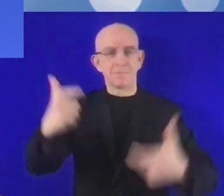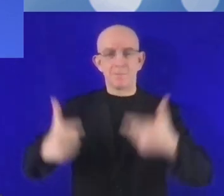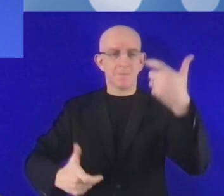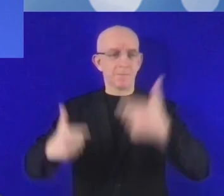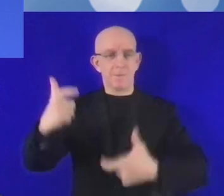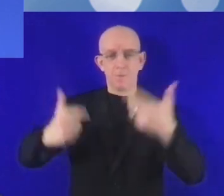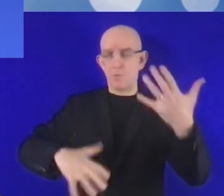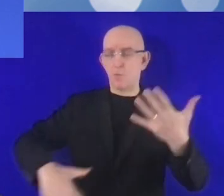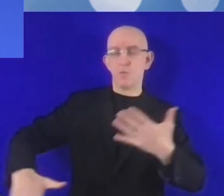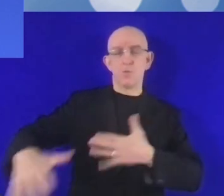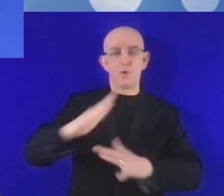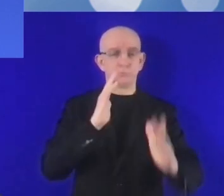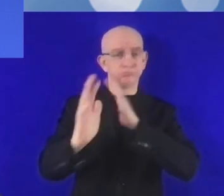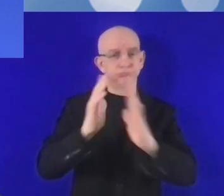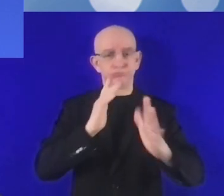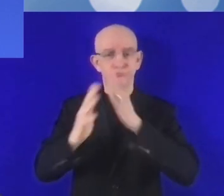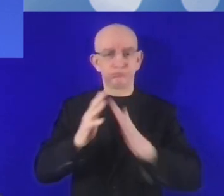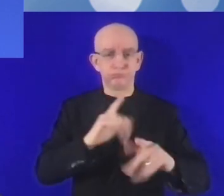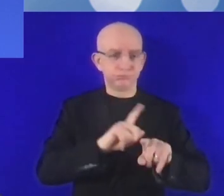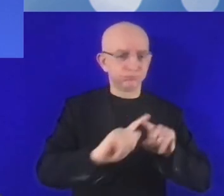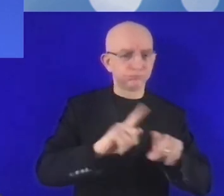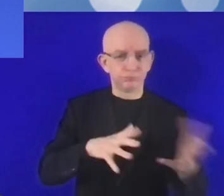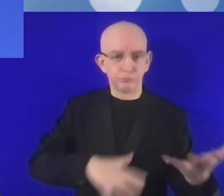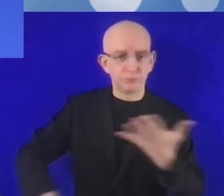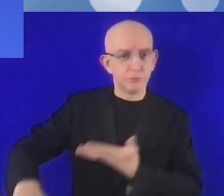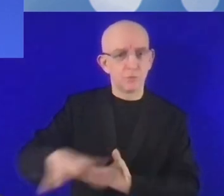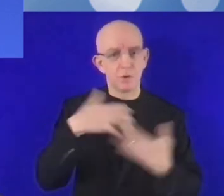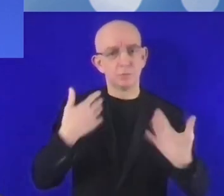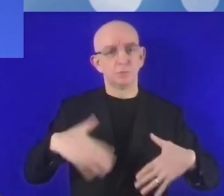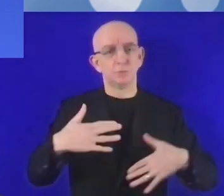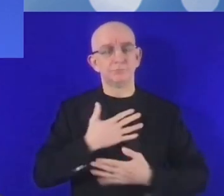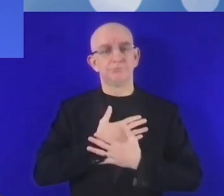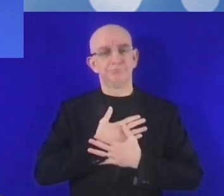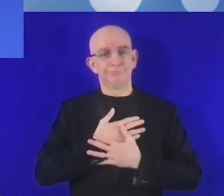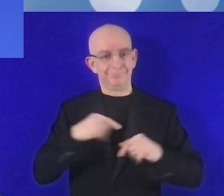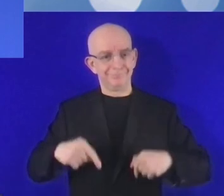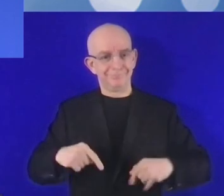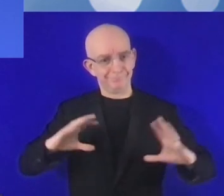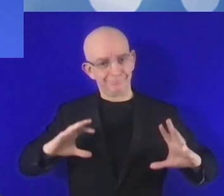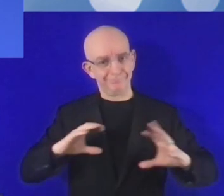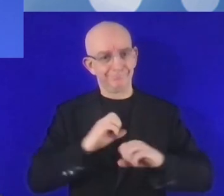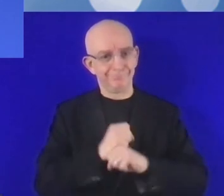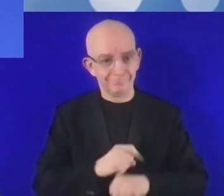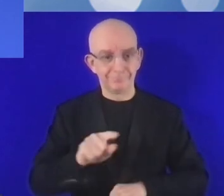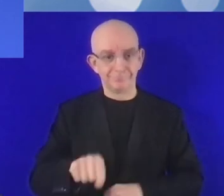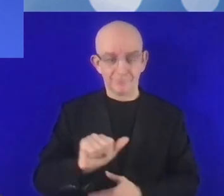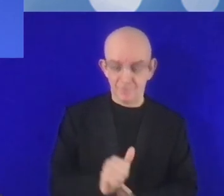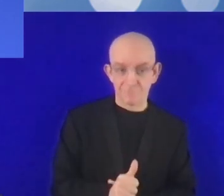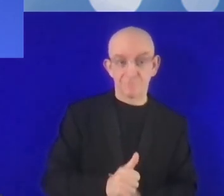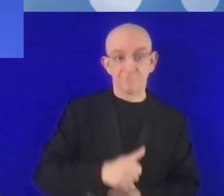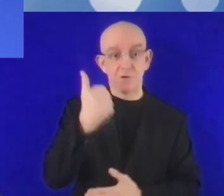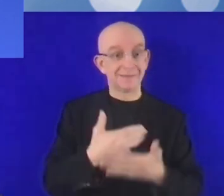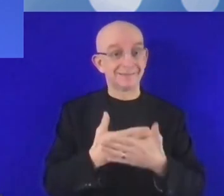动有哪些，我们的活动今天就有很多的不同的论坛会议，在不同的环境当